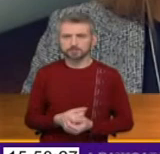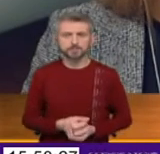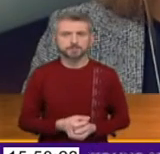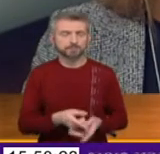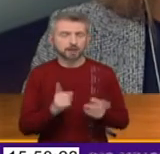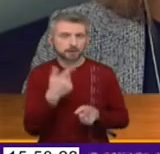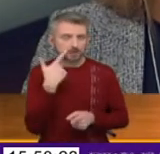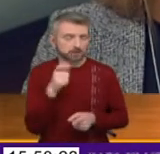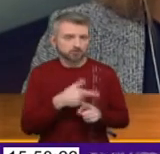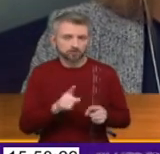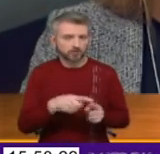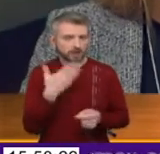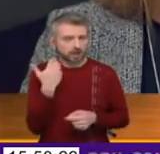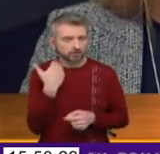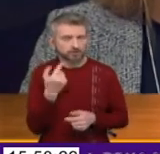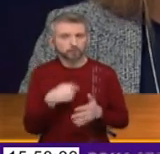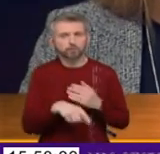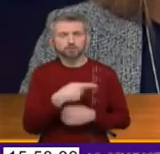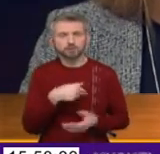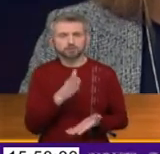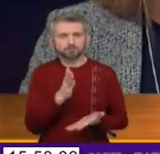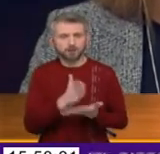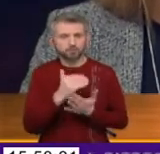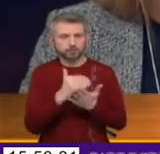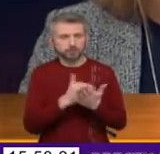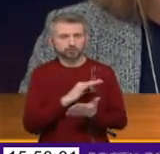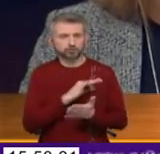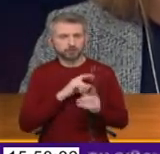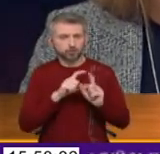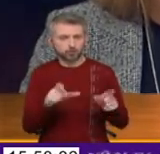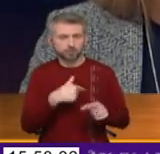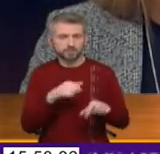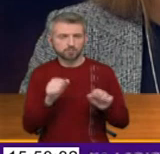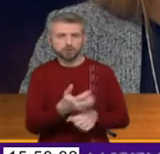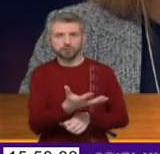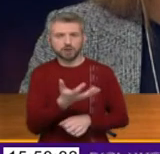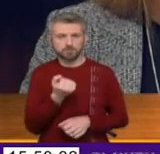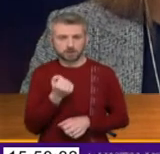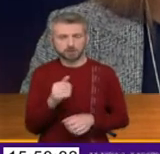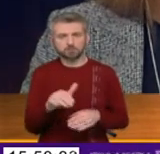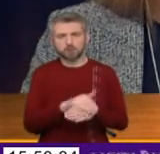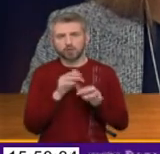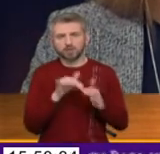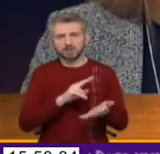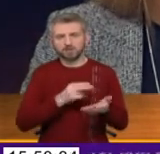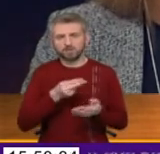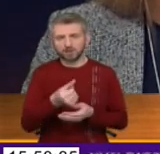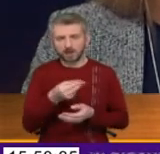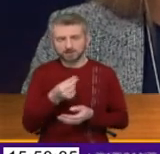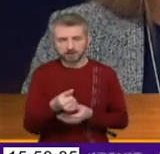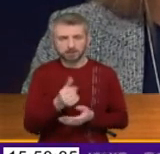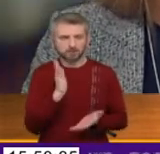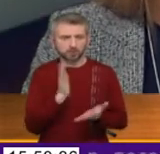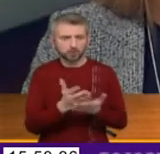насправді, здебільшого це легше. Угу. Оскільки ми маємо статус юридичної особи, ми можемо приймати благодійні внески безпосередньо